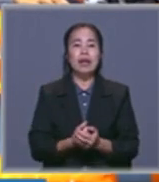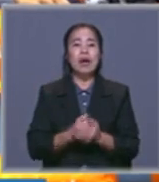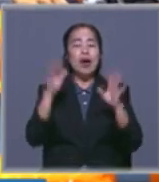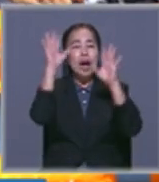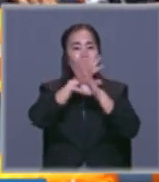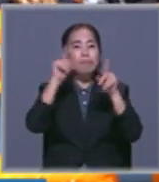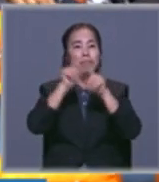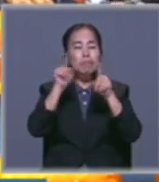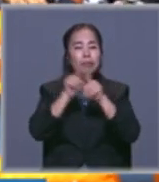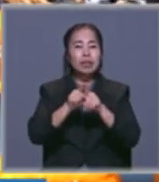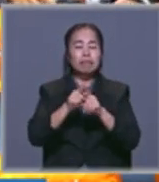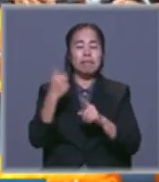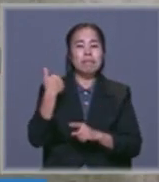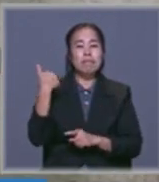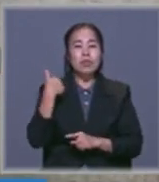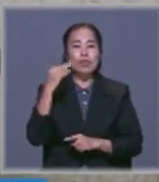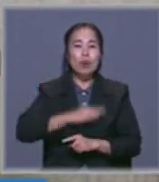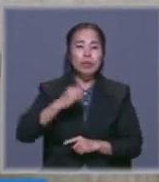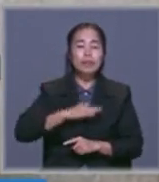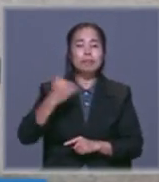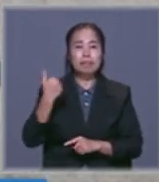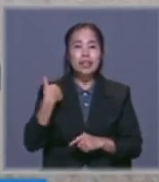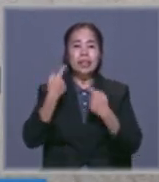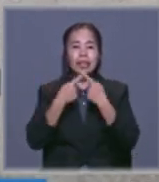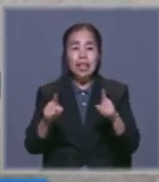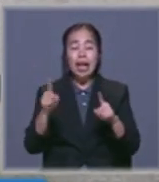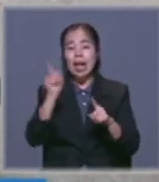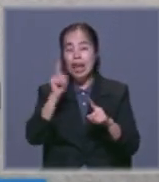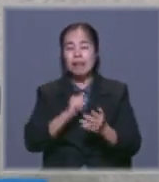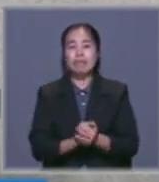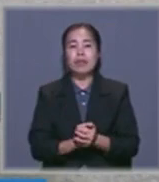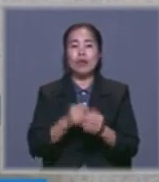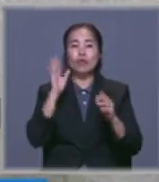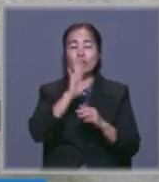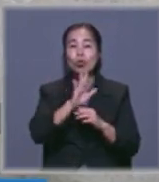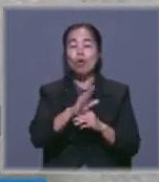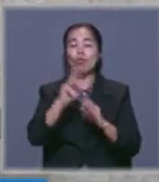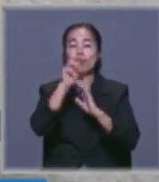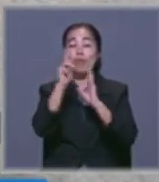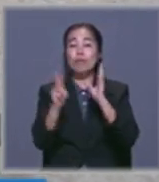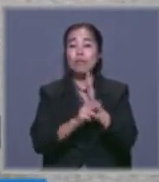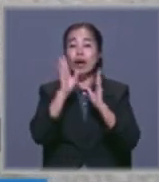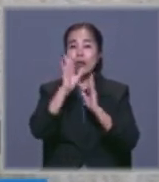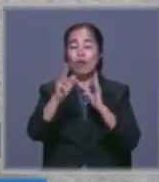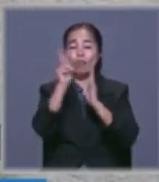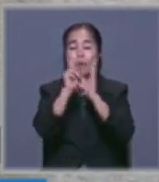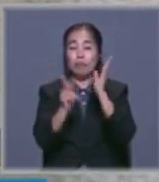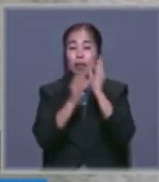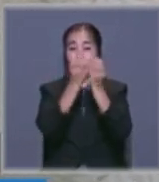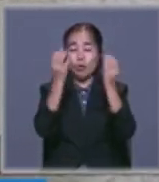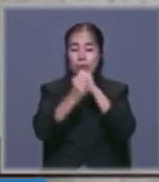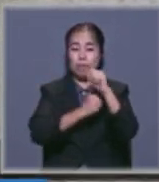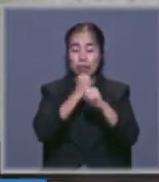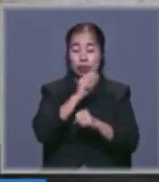รทัดที่ดุดันนะครับแต่ว่าเป็นความดุดันมากที่สุดเท่าที่กรอบของกฎหมายของรัฐธรรมนูญซึ่งเกิดขึ้นหลังรัฐบาล2557จะท